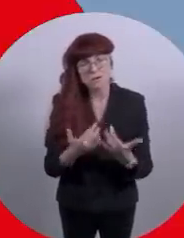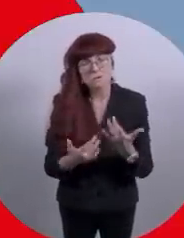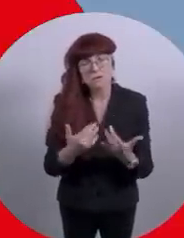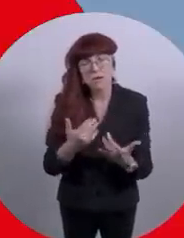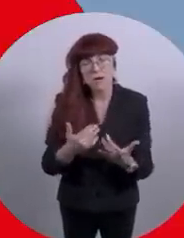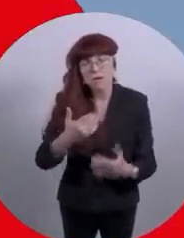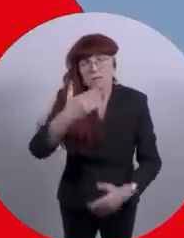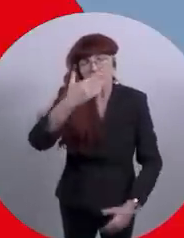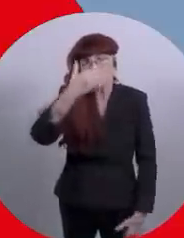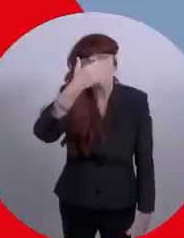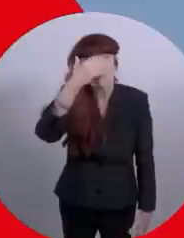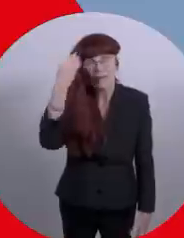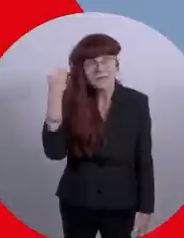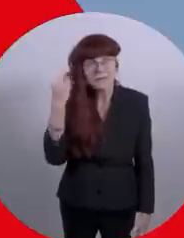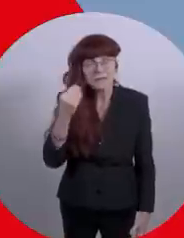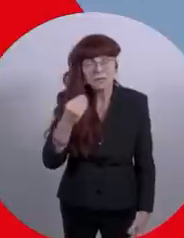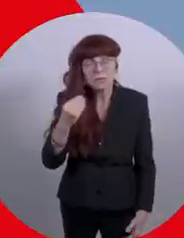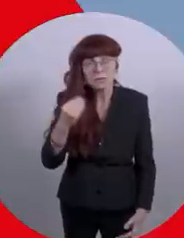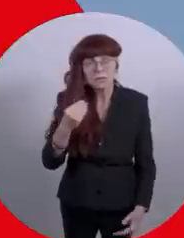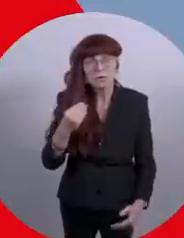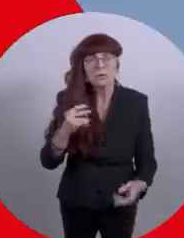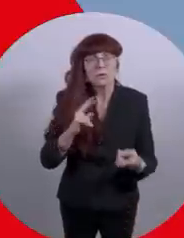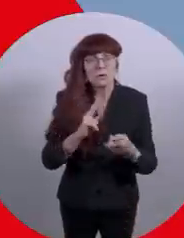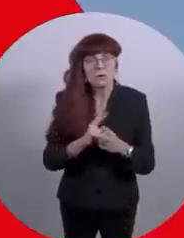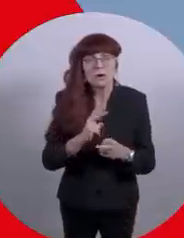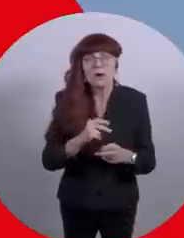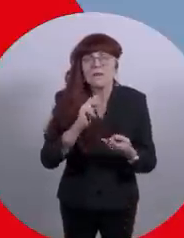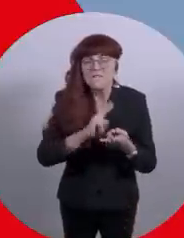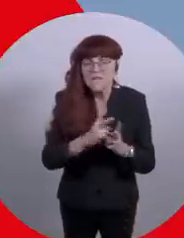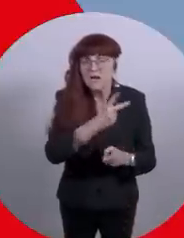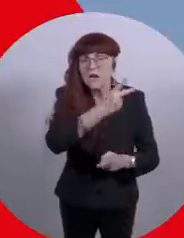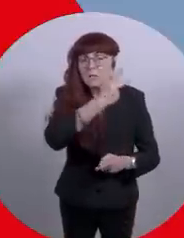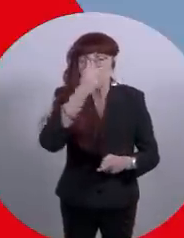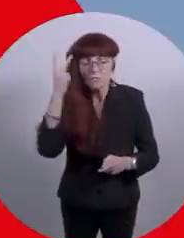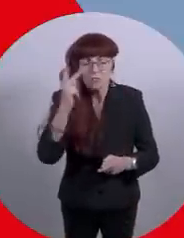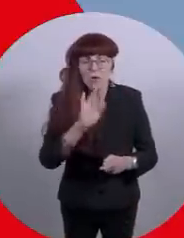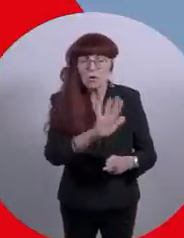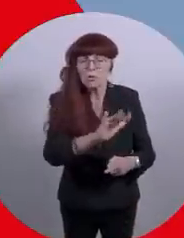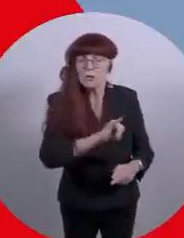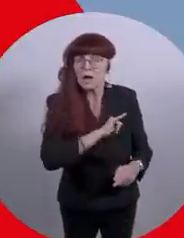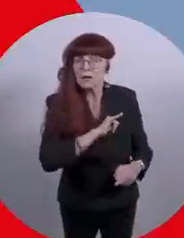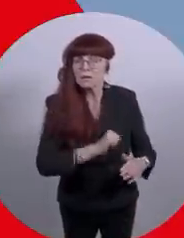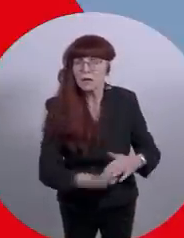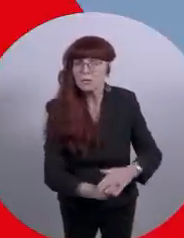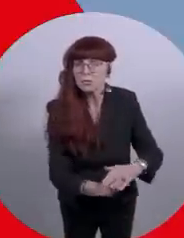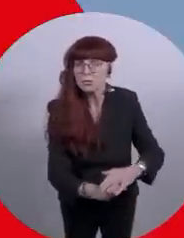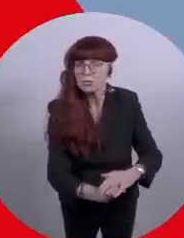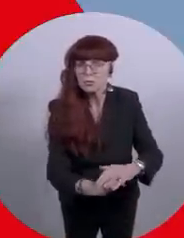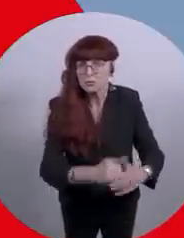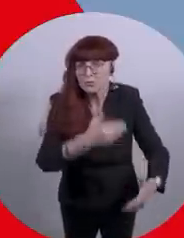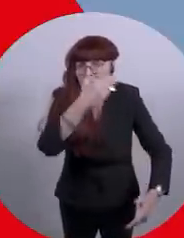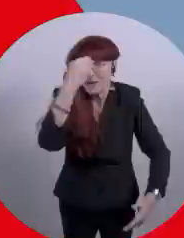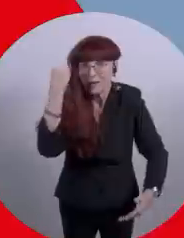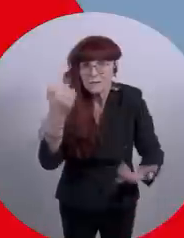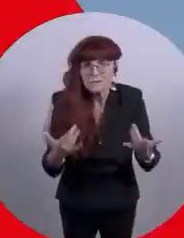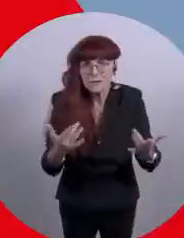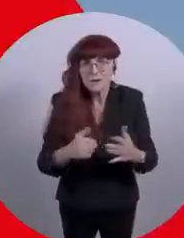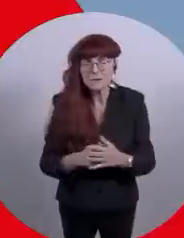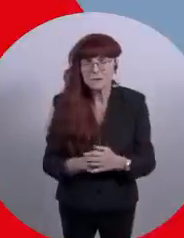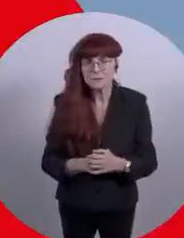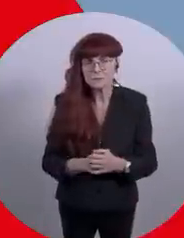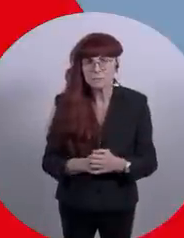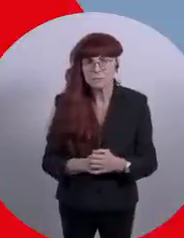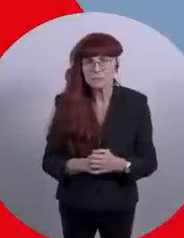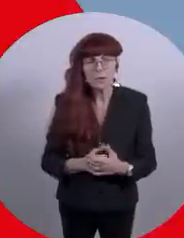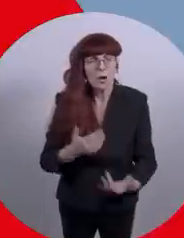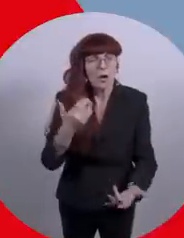verlernt dem Interesse der Bevölkerung zu dienen vielleicht haben wir